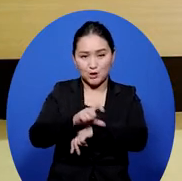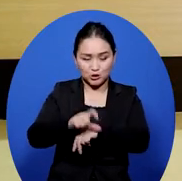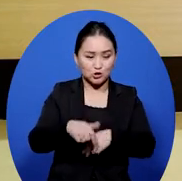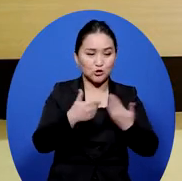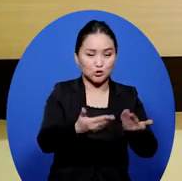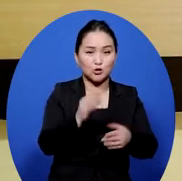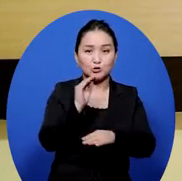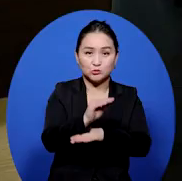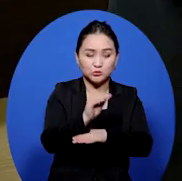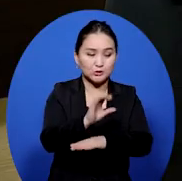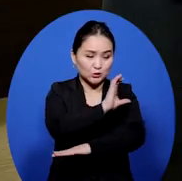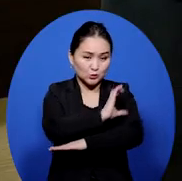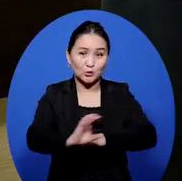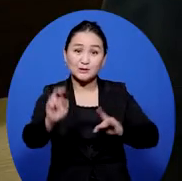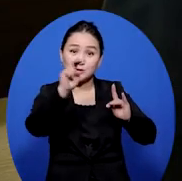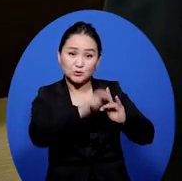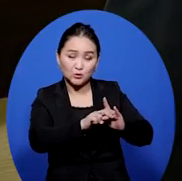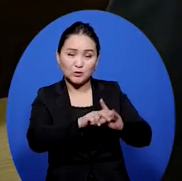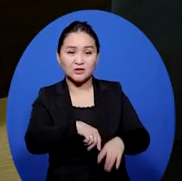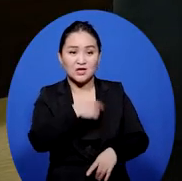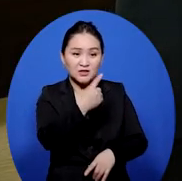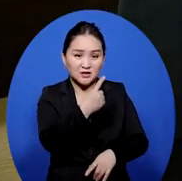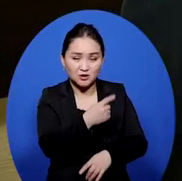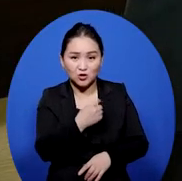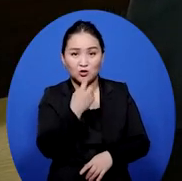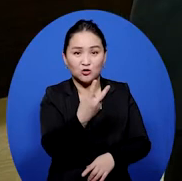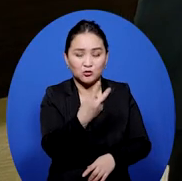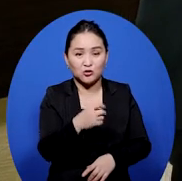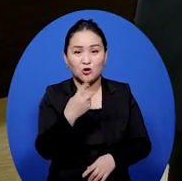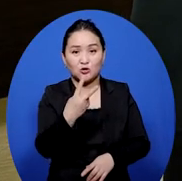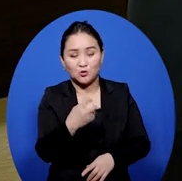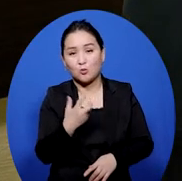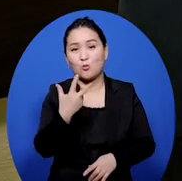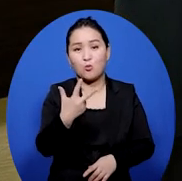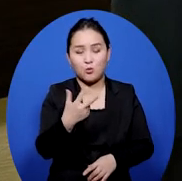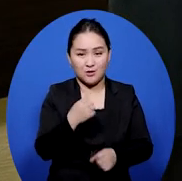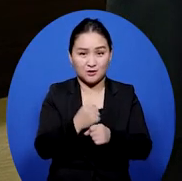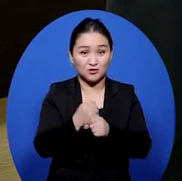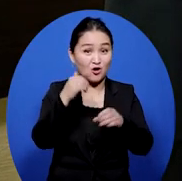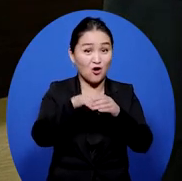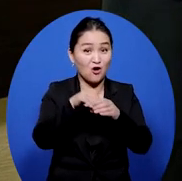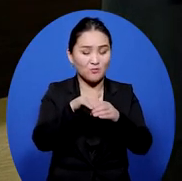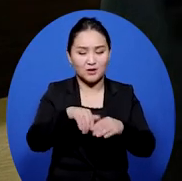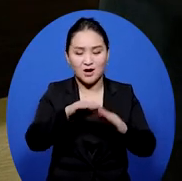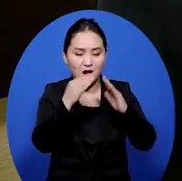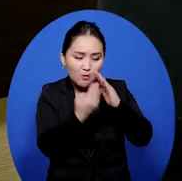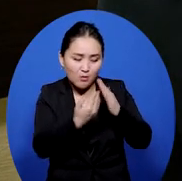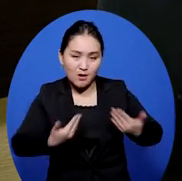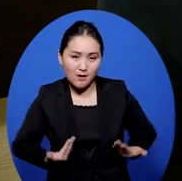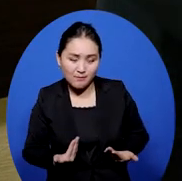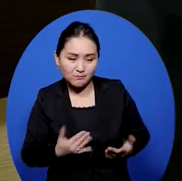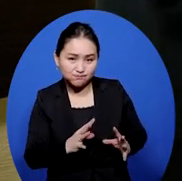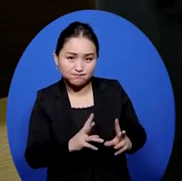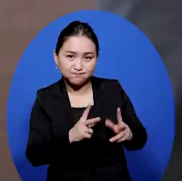эзэмшүүлээд сургалт нь суулгаад нэгийг 2 болгоод 2-ыг 3 хүн ажилтай болгох юм бол тэр айлын амьдрал яг яаж сайжрах